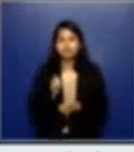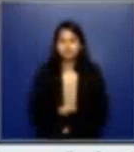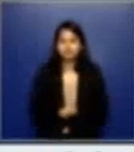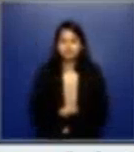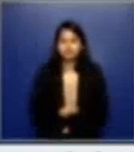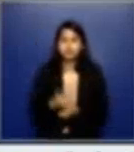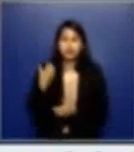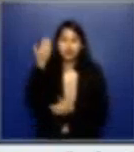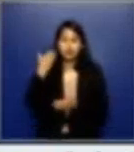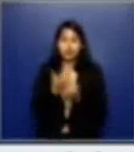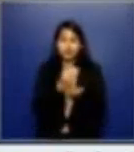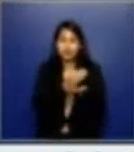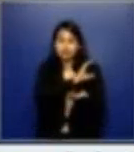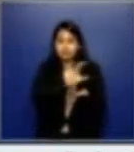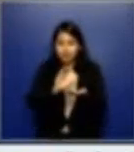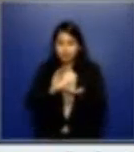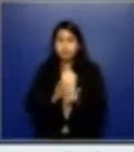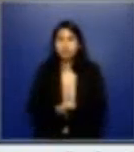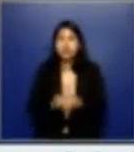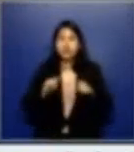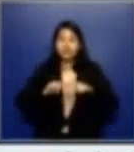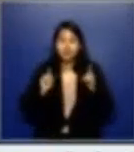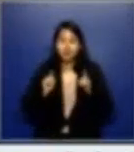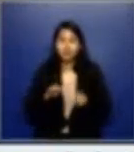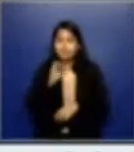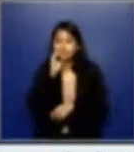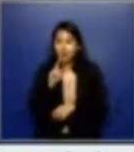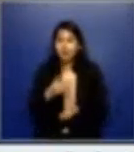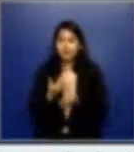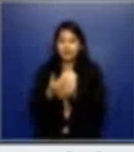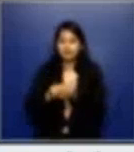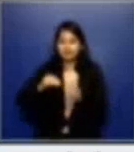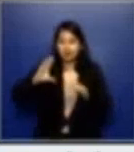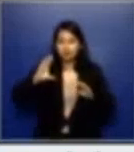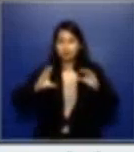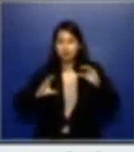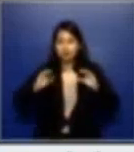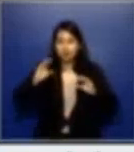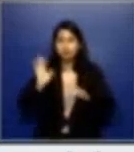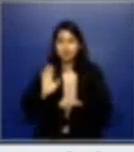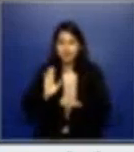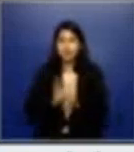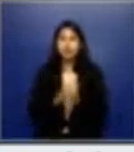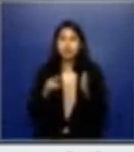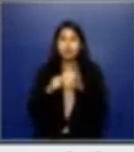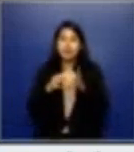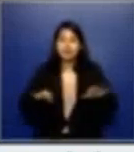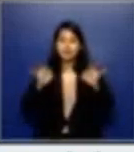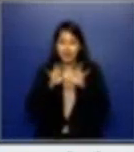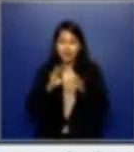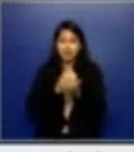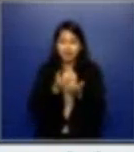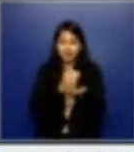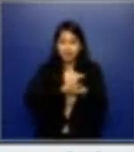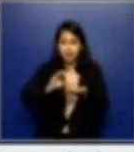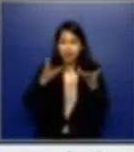างนั้นก็ใช้เงินมาเยอะทางนี้ก็ใช้เงินเยอะแต่ประเด็นเขาไม่ได้บอกว่าท่านใช้เยอะใช้มากสำคัญว่าใช้ไปเยอะแล้วนี่มันเกิด